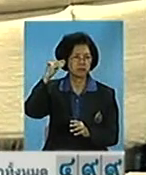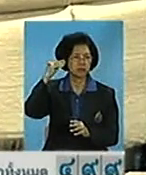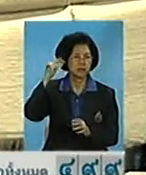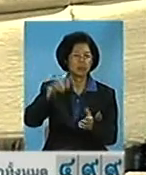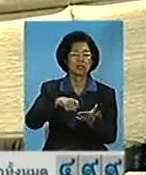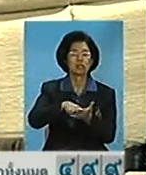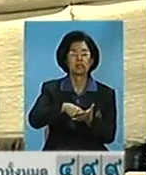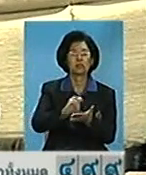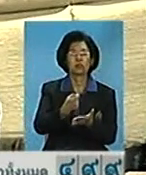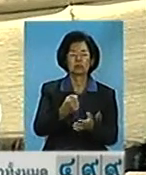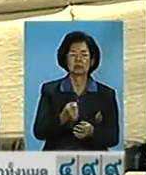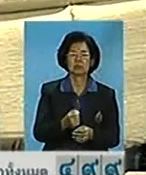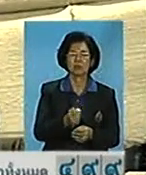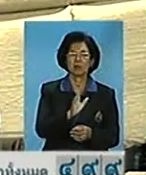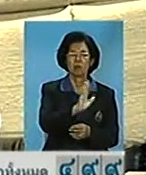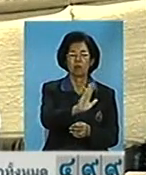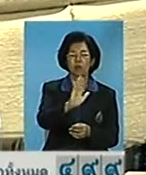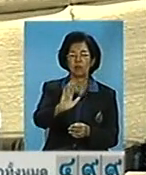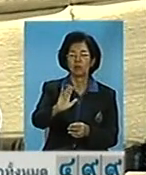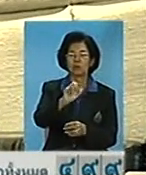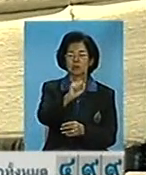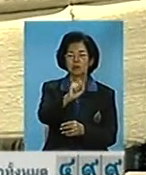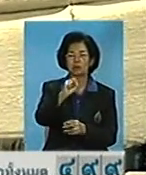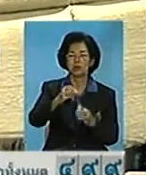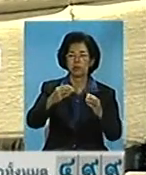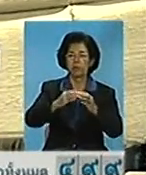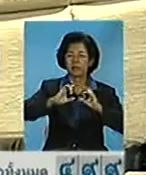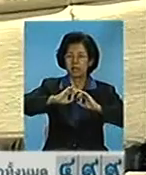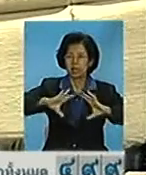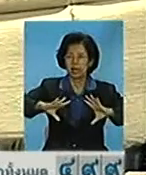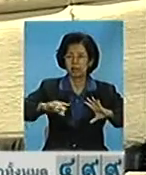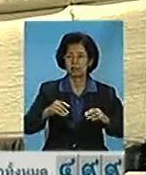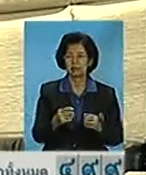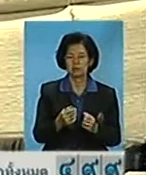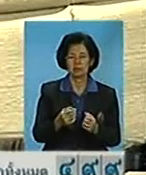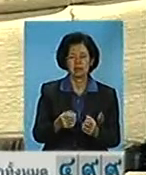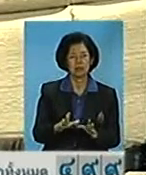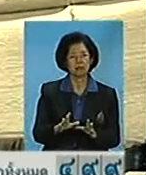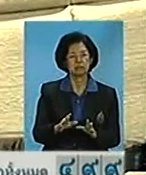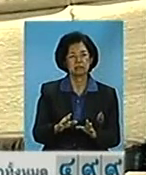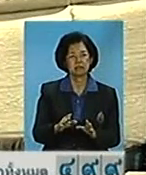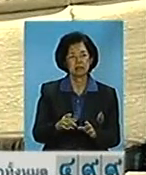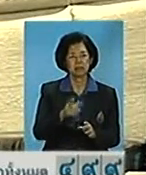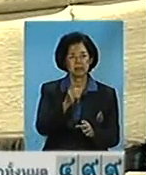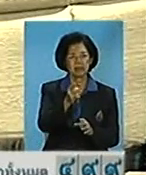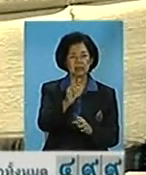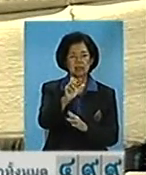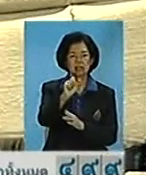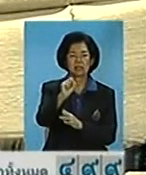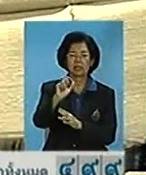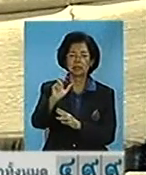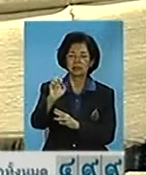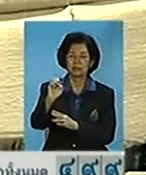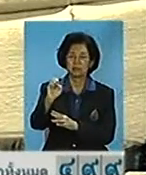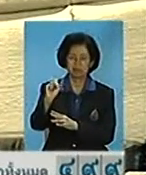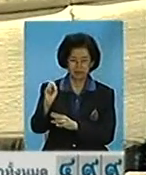ลของสมาชิกสภาผู้แทนราษฎรพรรคฝ่ายค้านไม่ว่าจะเป็นท่านอาจารย์กสิทธิ์พิรมท่านเช